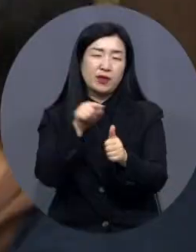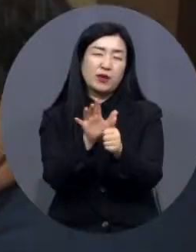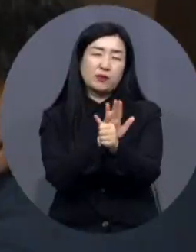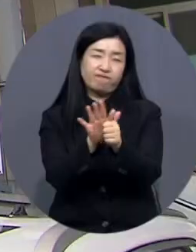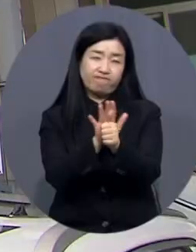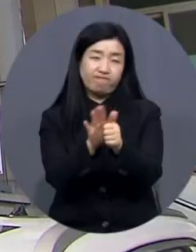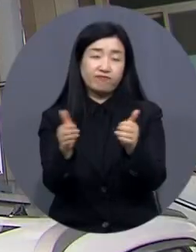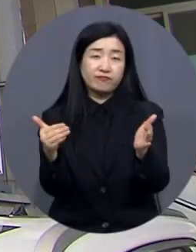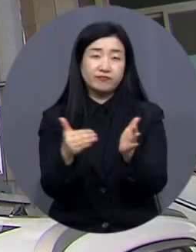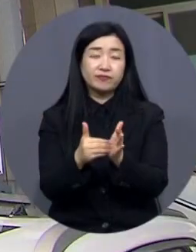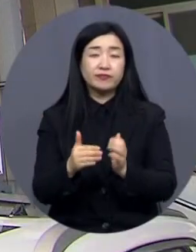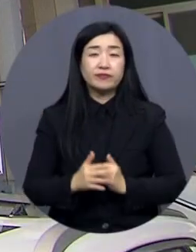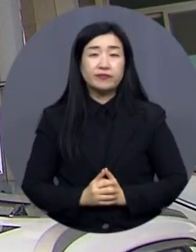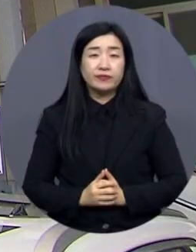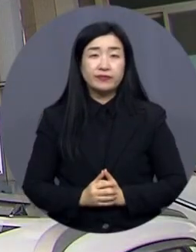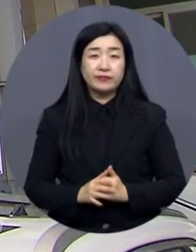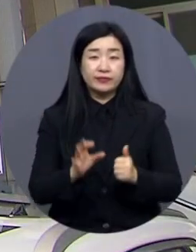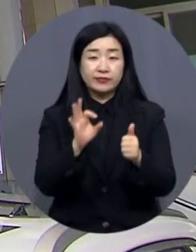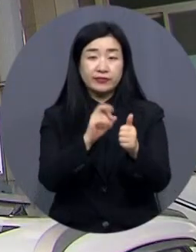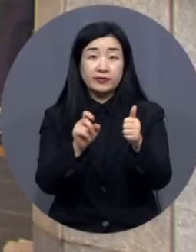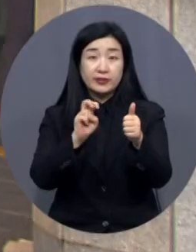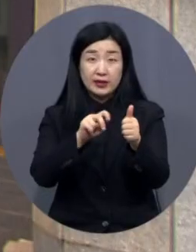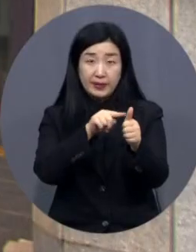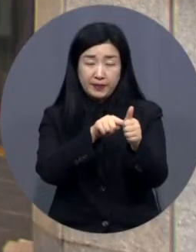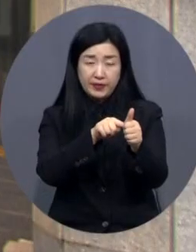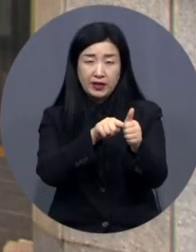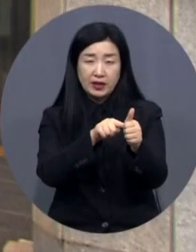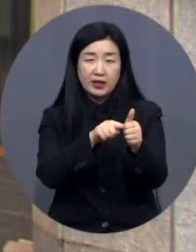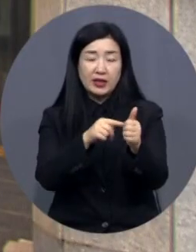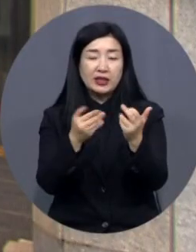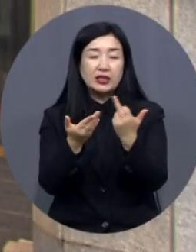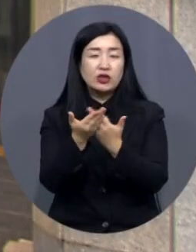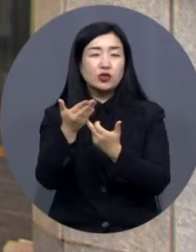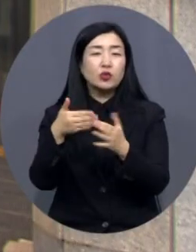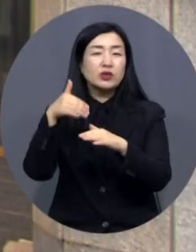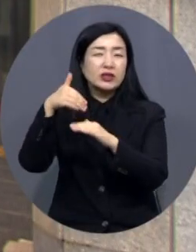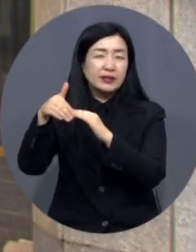조문했습니다. 임소방장의 연결식은 제주 도장으로